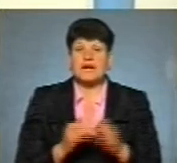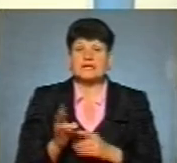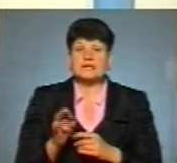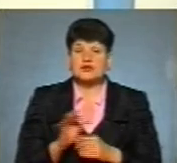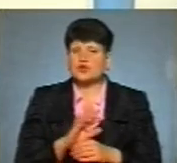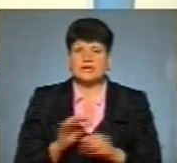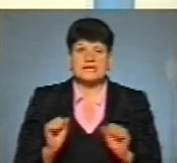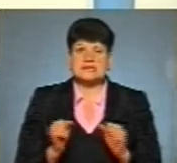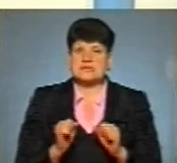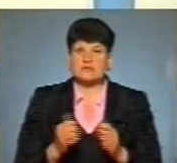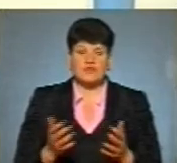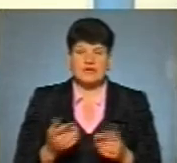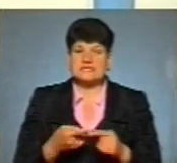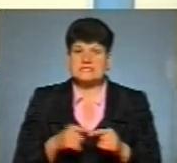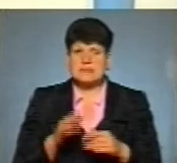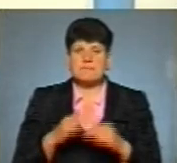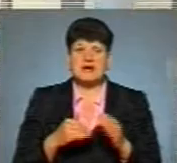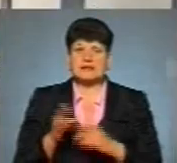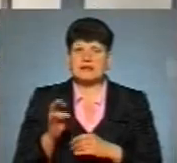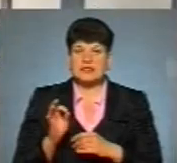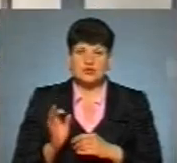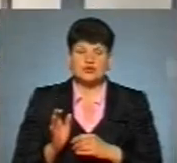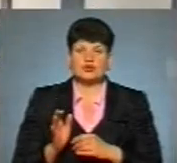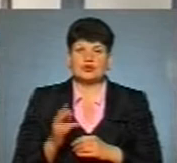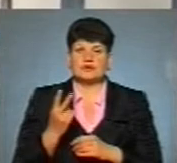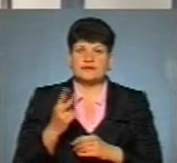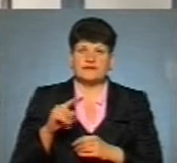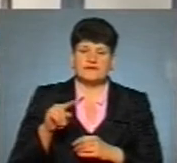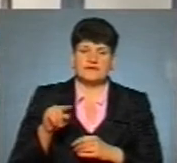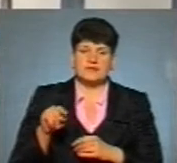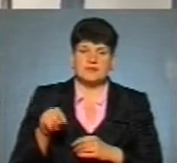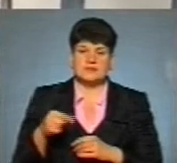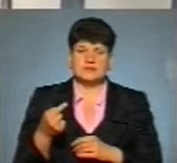не перезимували. Це практично, будемо говорити,